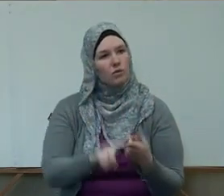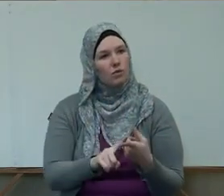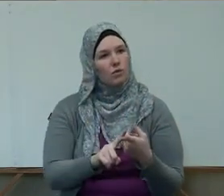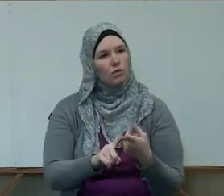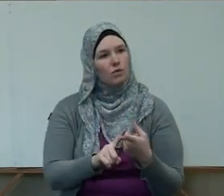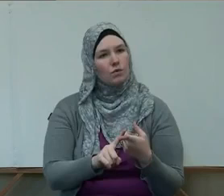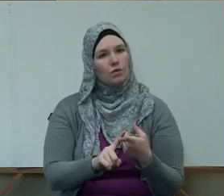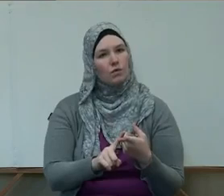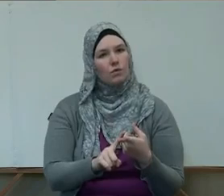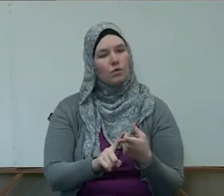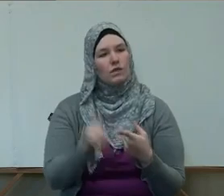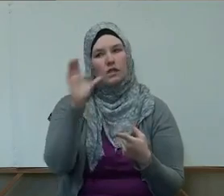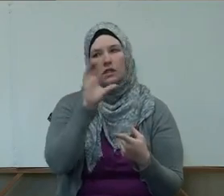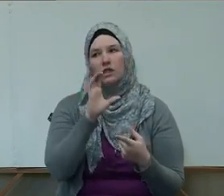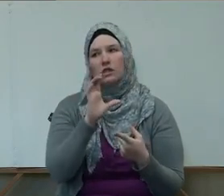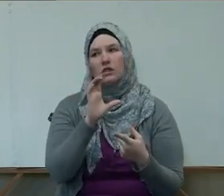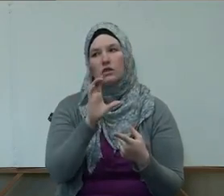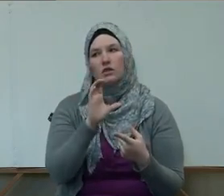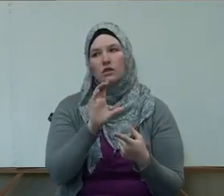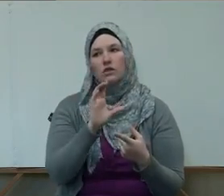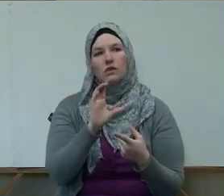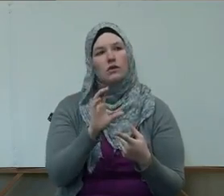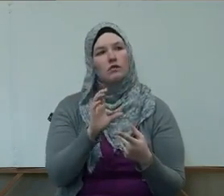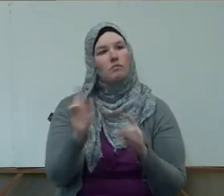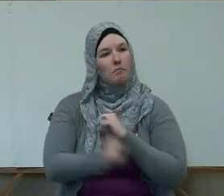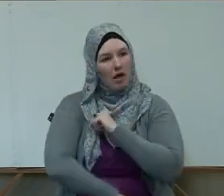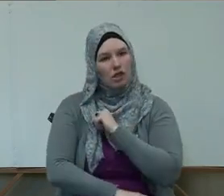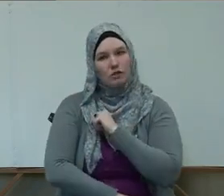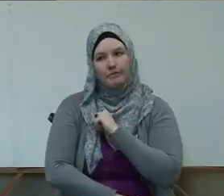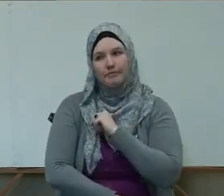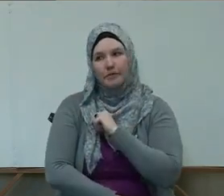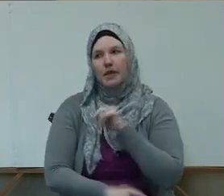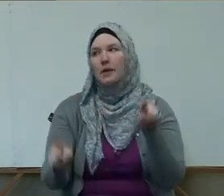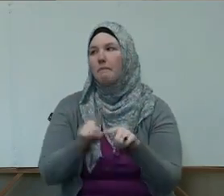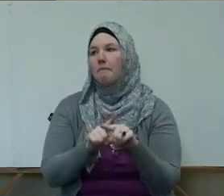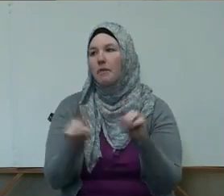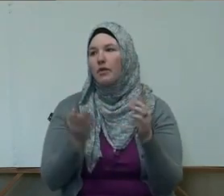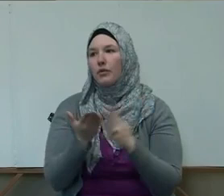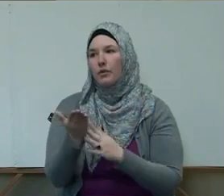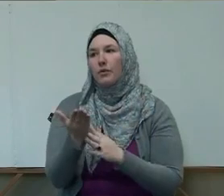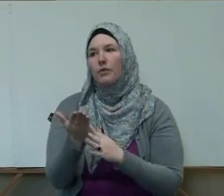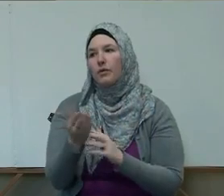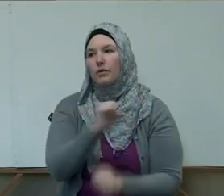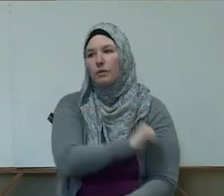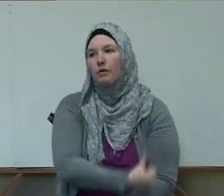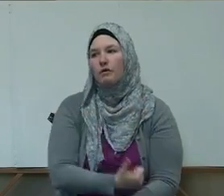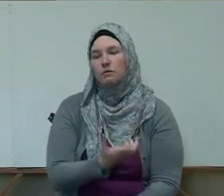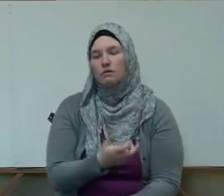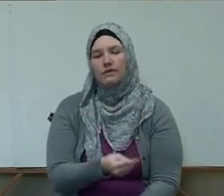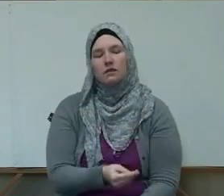seek retribution, but they have to seek it through the authority. فَقَدْ جَعَلْنَا لِوَلِيِّهِ سُلْطَانًا.